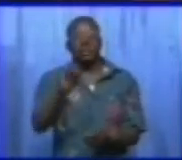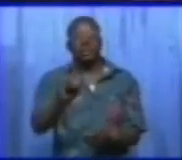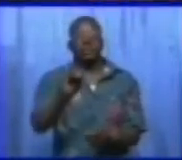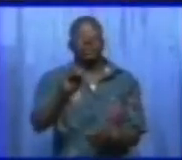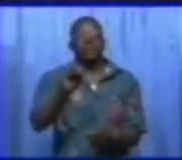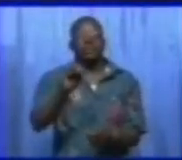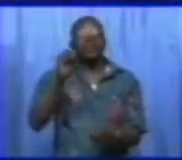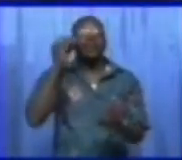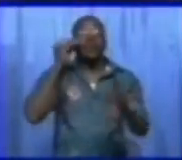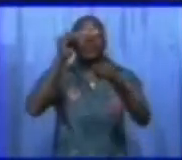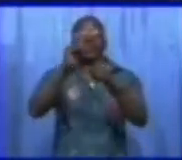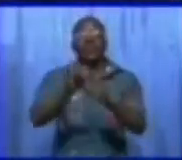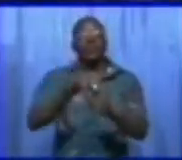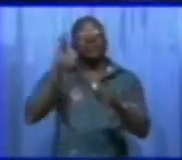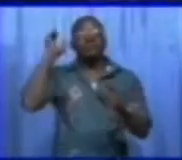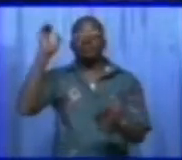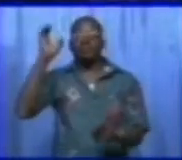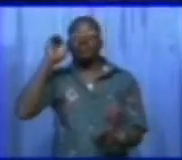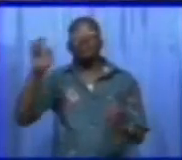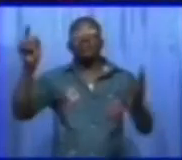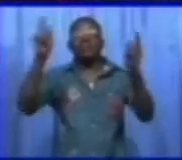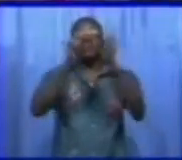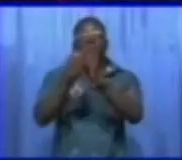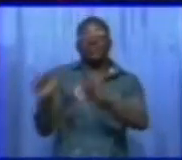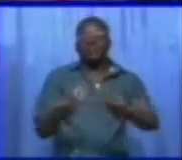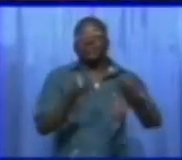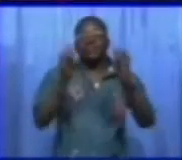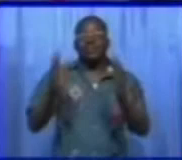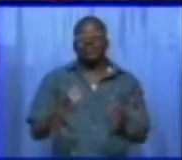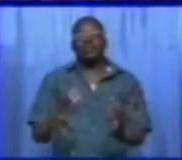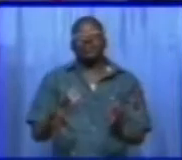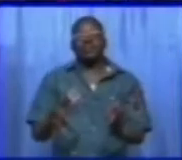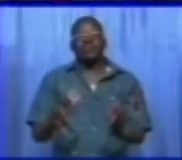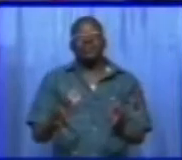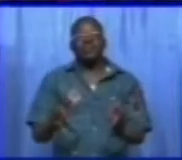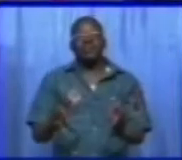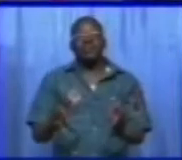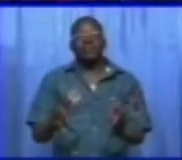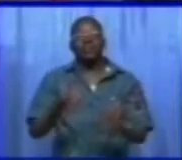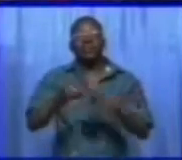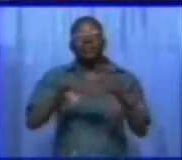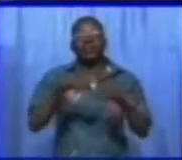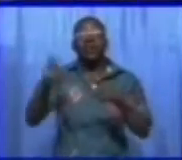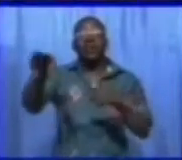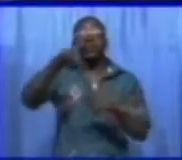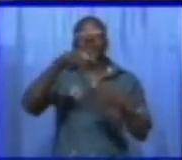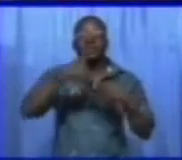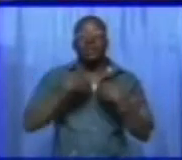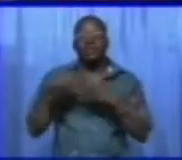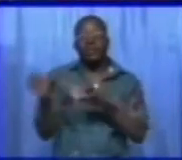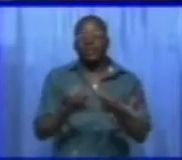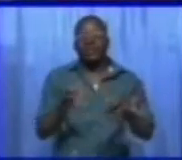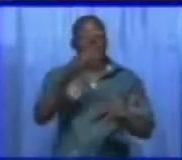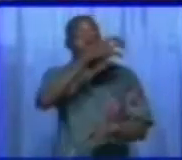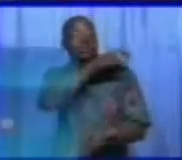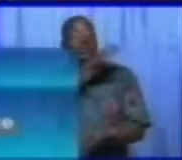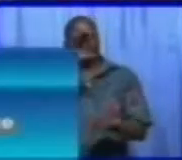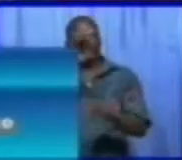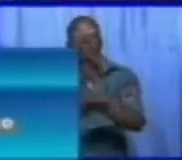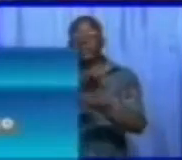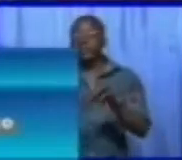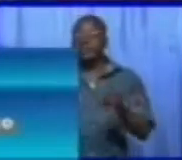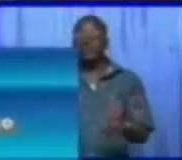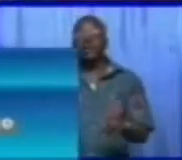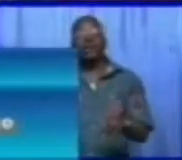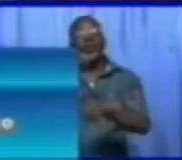donc l'objet de cette conférence qui réunit ces acteurs concernés. Quand vous avez affaire à un chef d'entreprise, c'est un